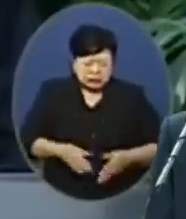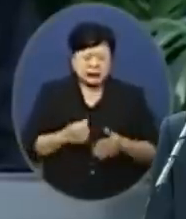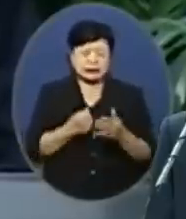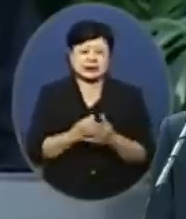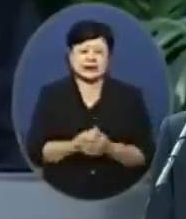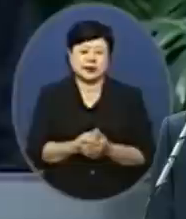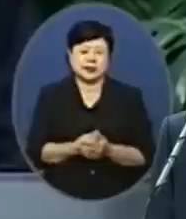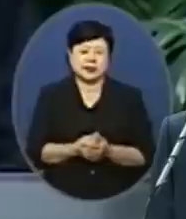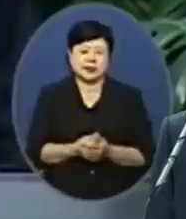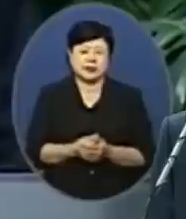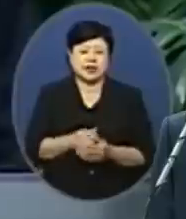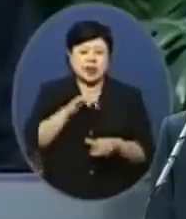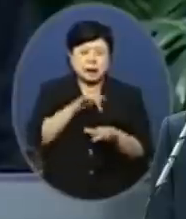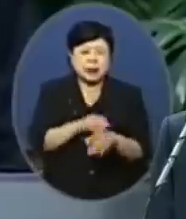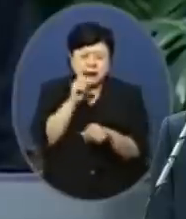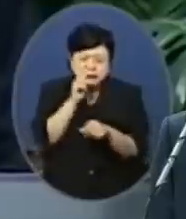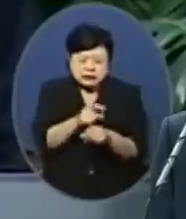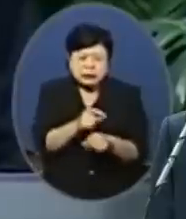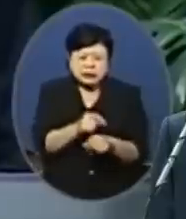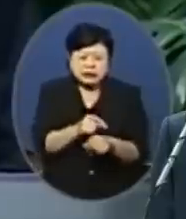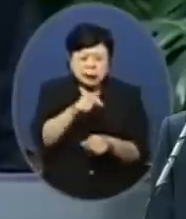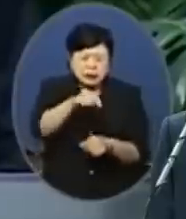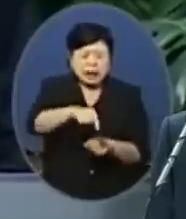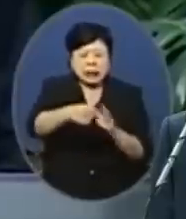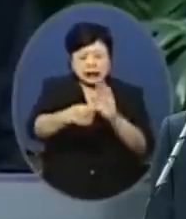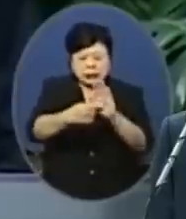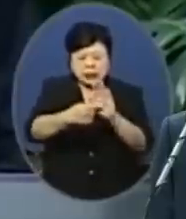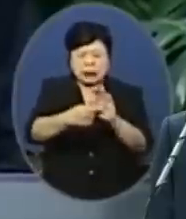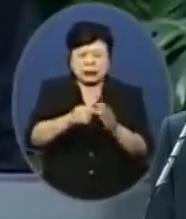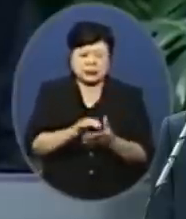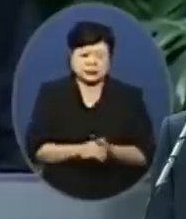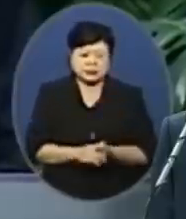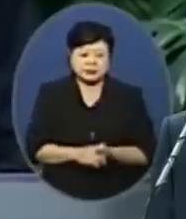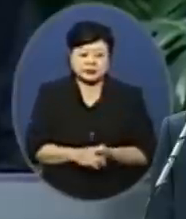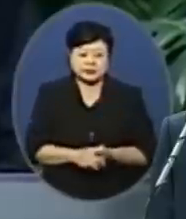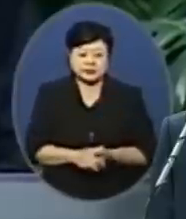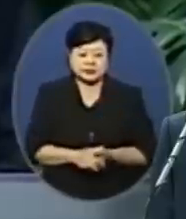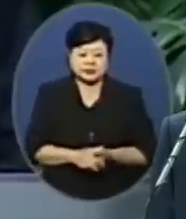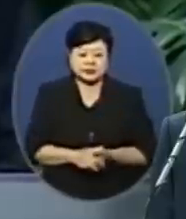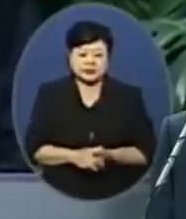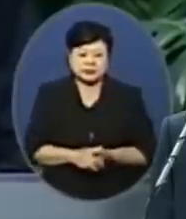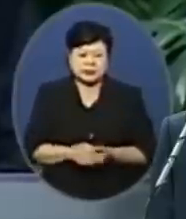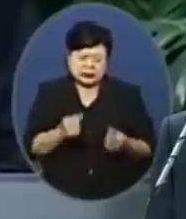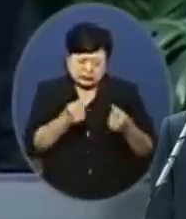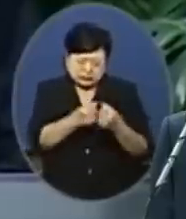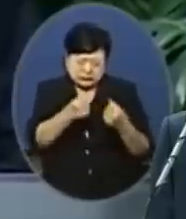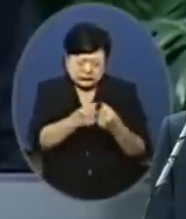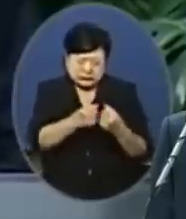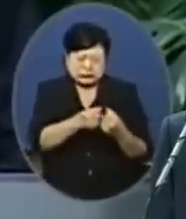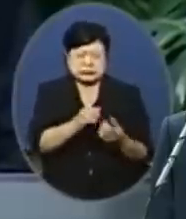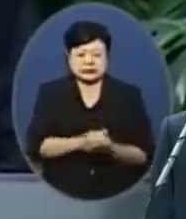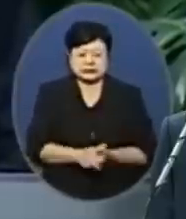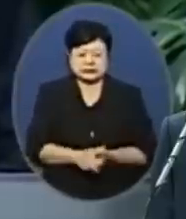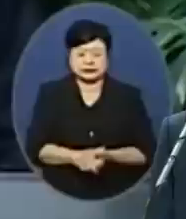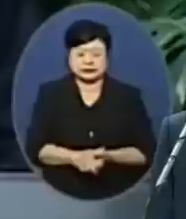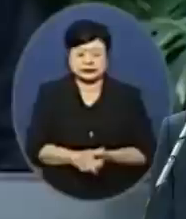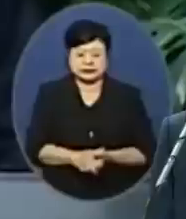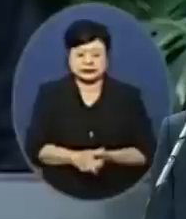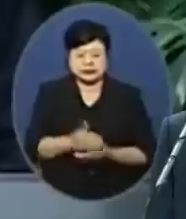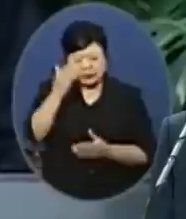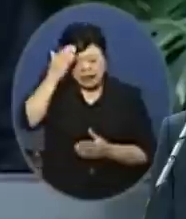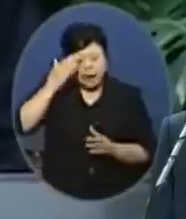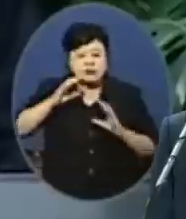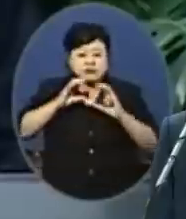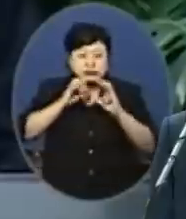때문에 마귀의 성품이 밖으로 나와서 그것으로서 물고 찍고 싸우는 것입니다. 우리